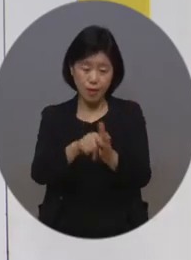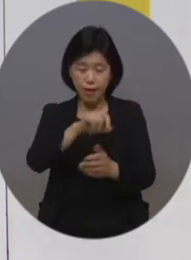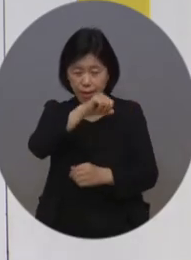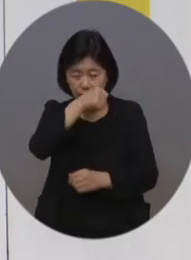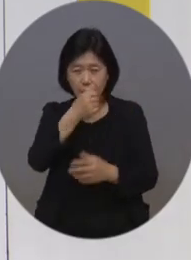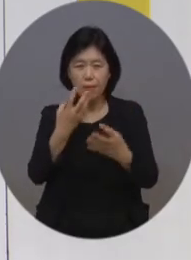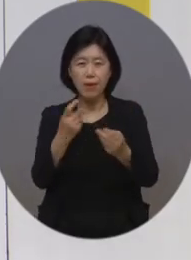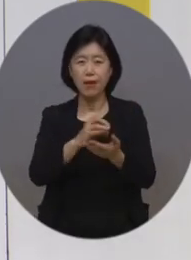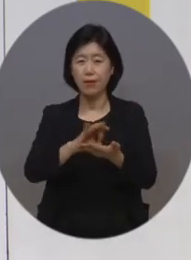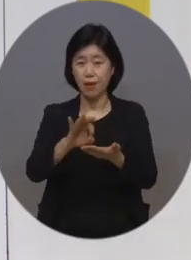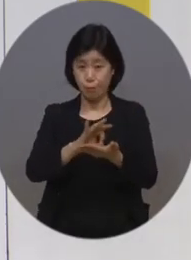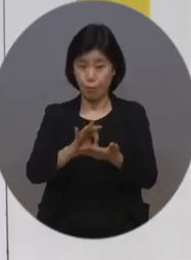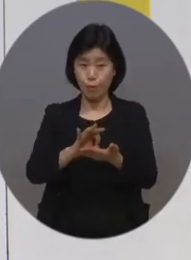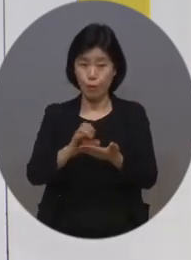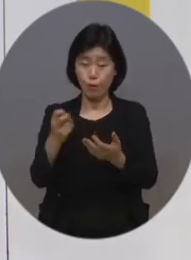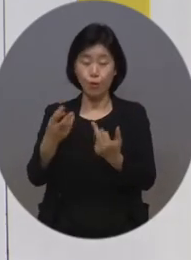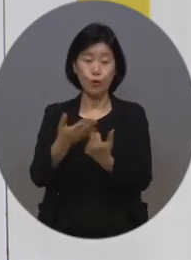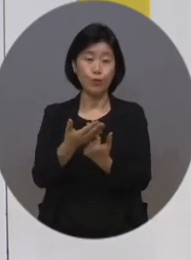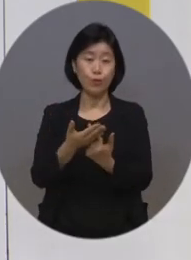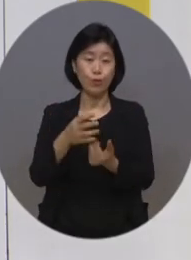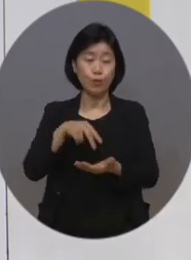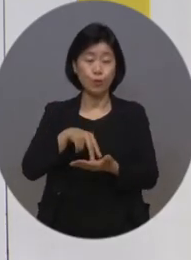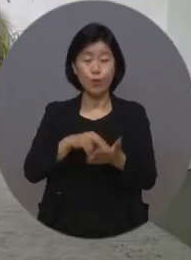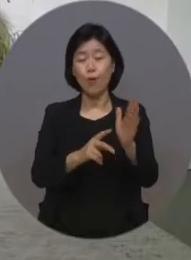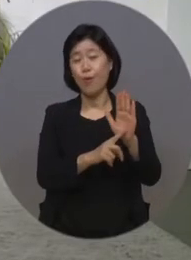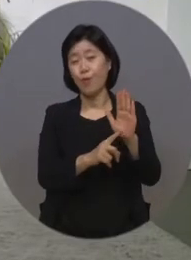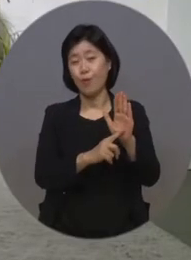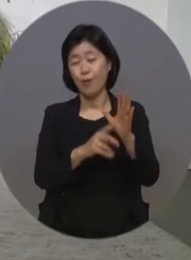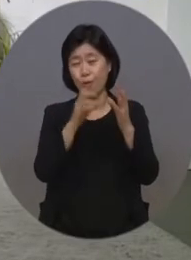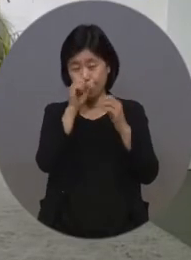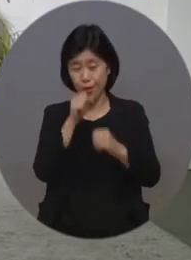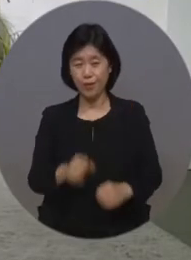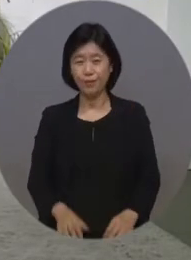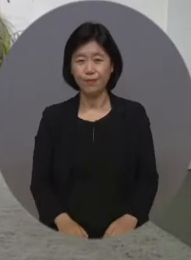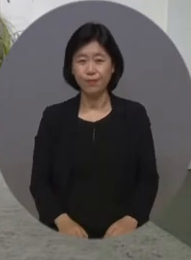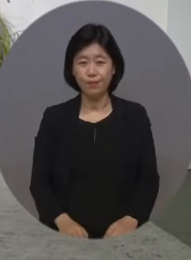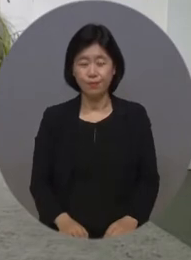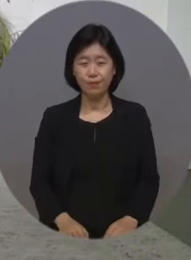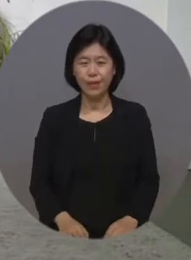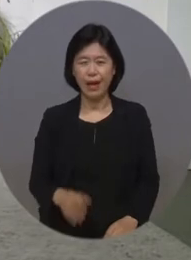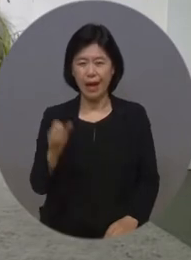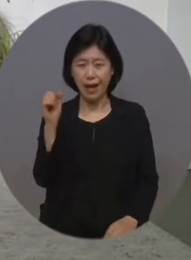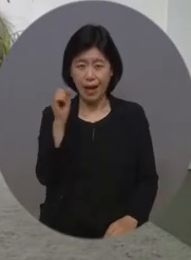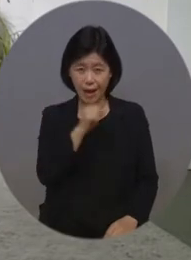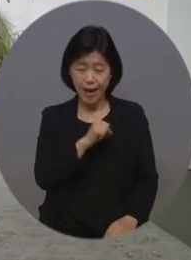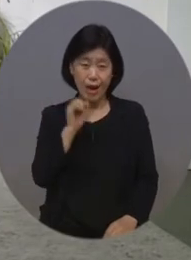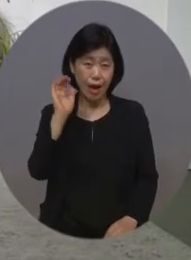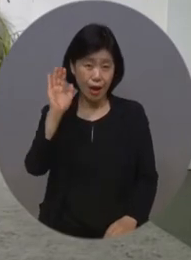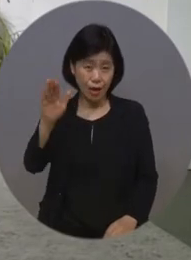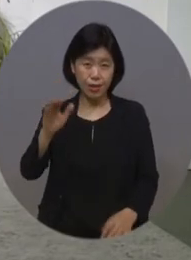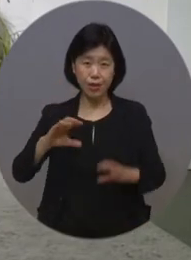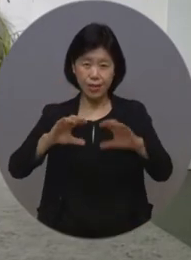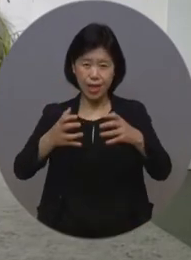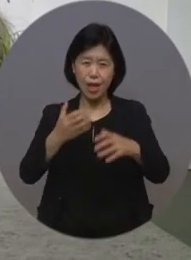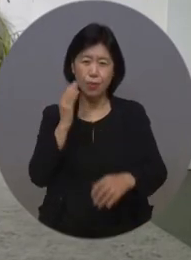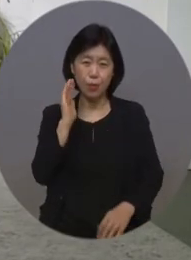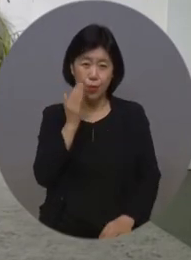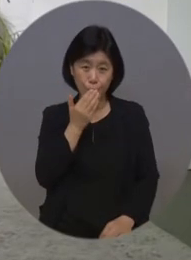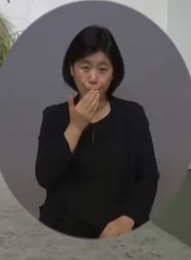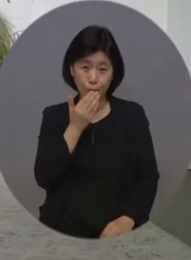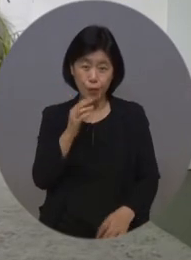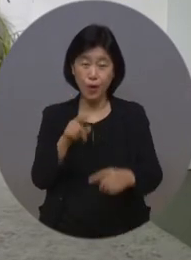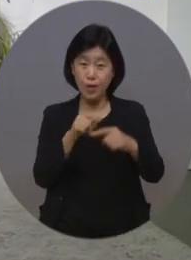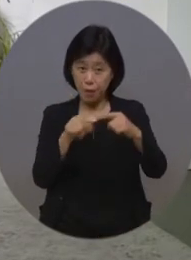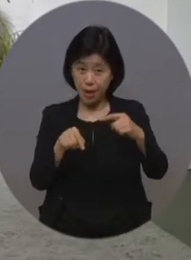저희는 홍보에서 좋구요 그래서 제주도가 이제 세계 농아인 내를 위치하게 된 거군요 예 그렇습니다 예 앞으로도 많이